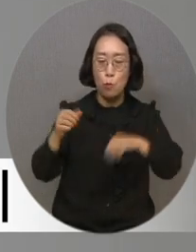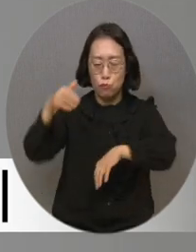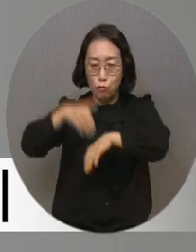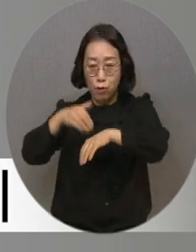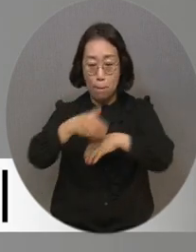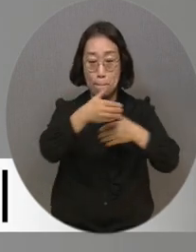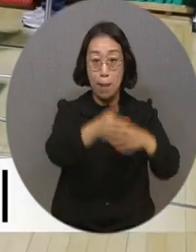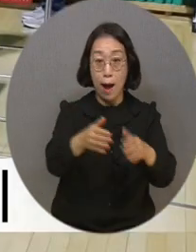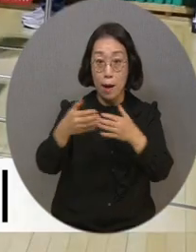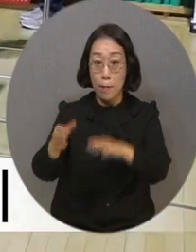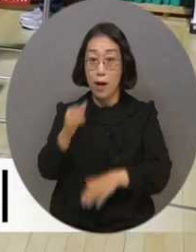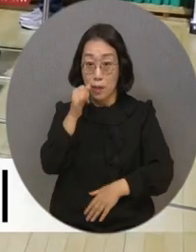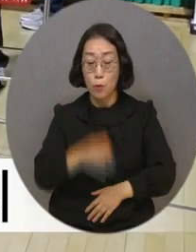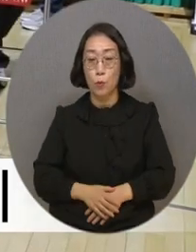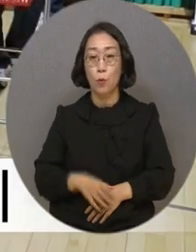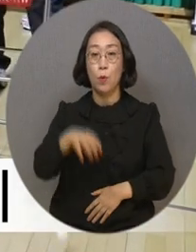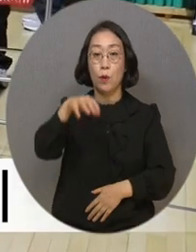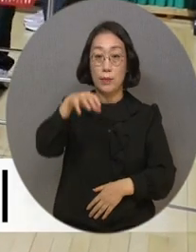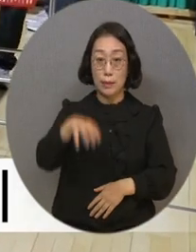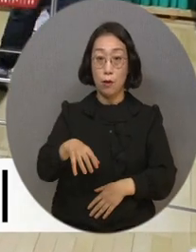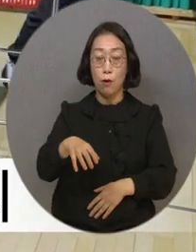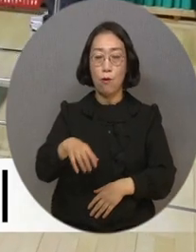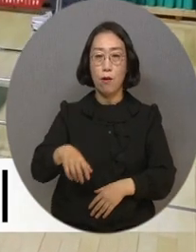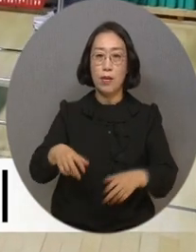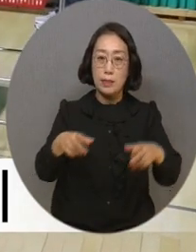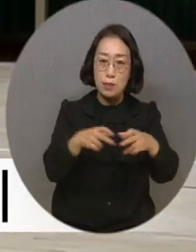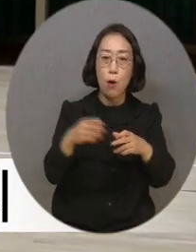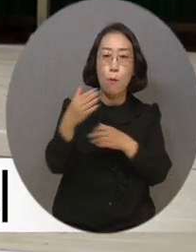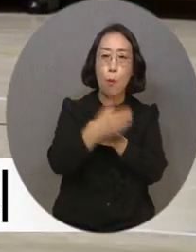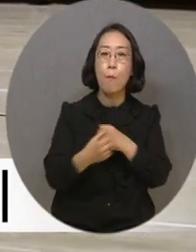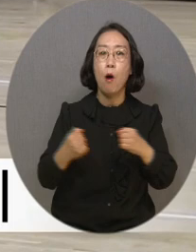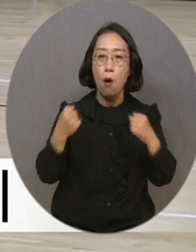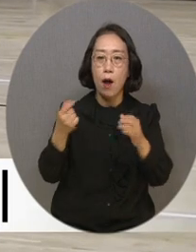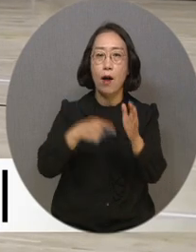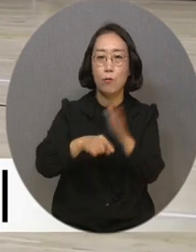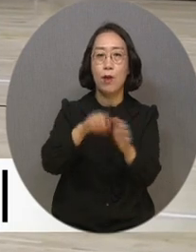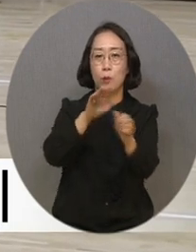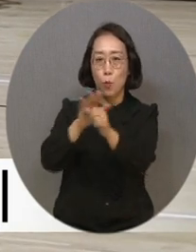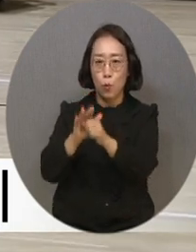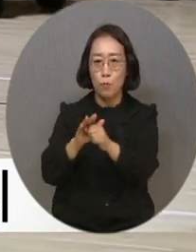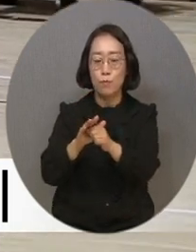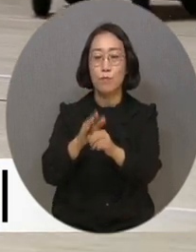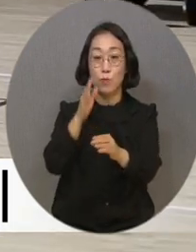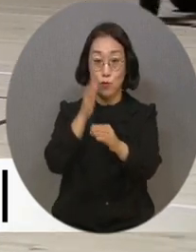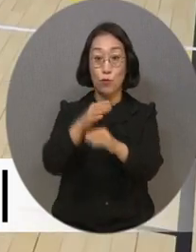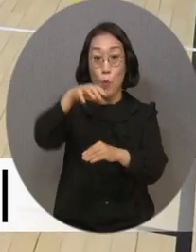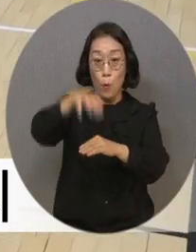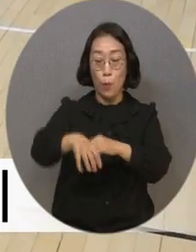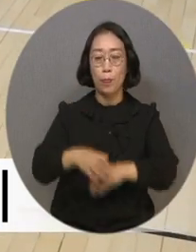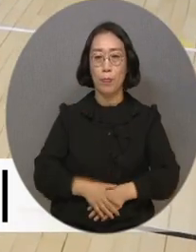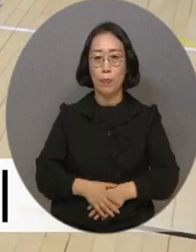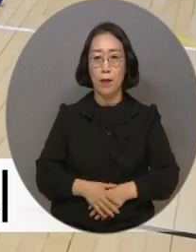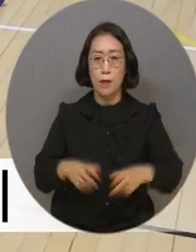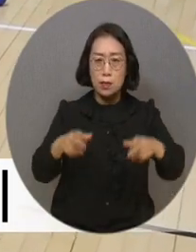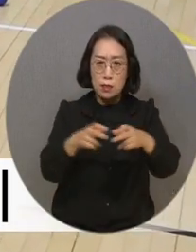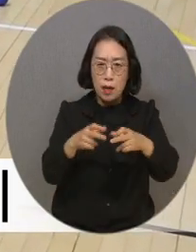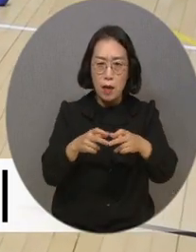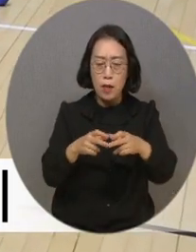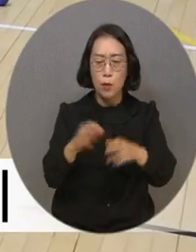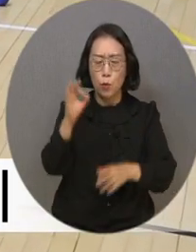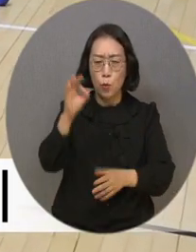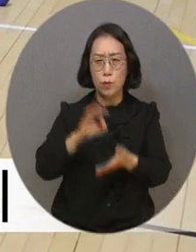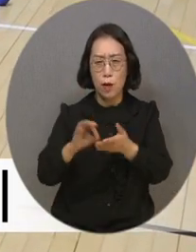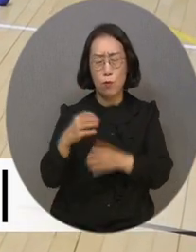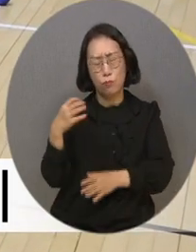등을 갖추고 지역 장애인의 건강 증진과 재활에 이바지하고 있습니다. 장애인이 경제적 부담